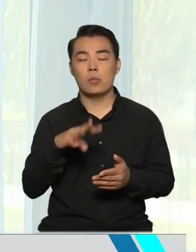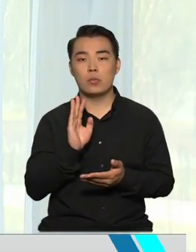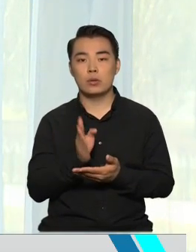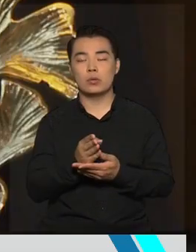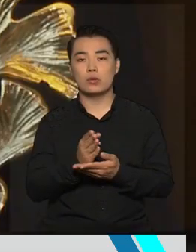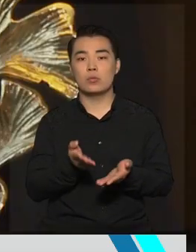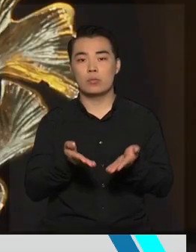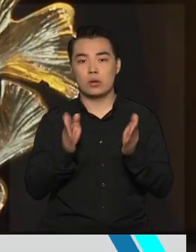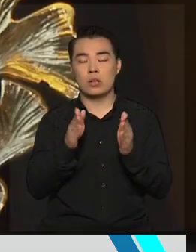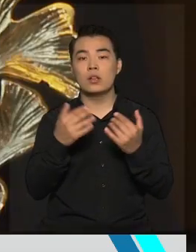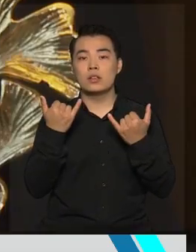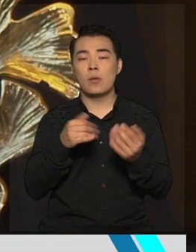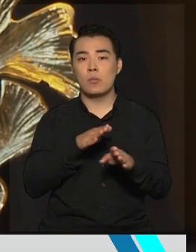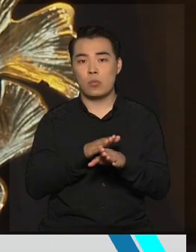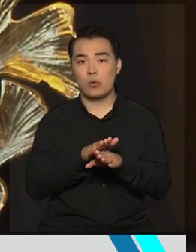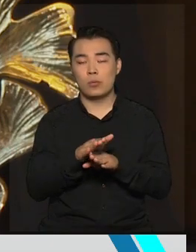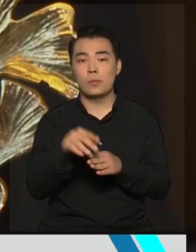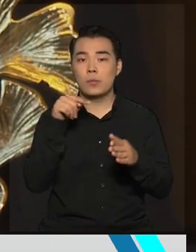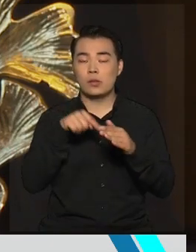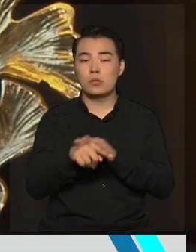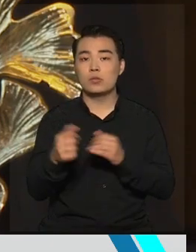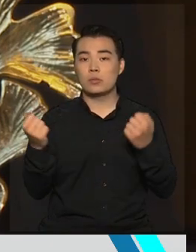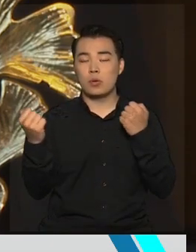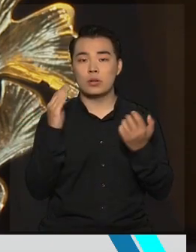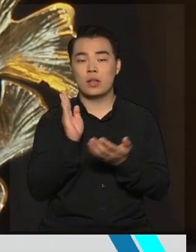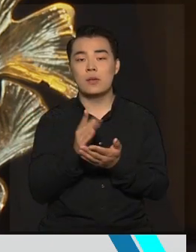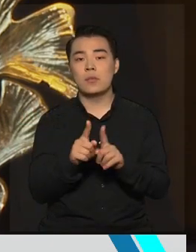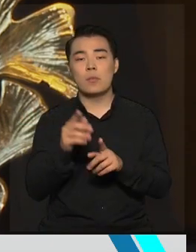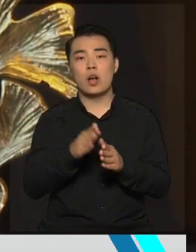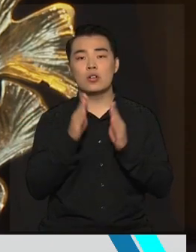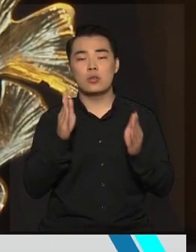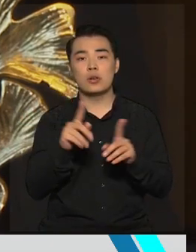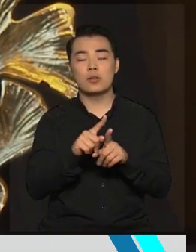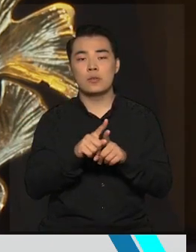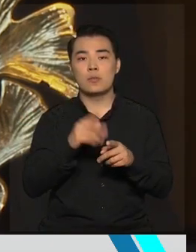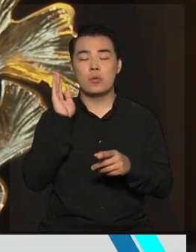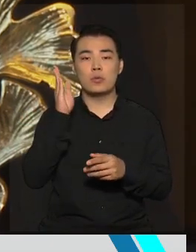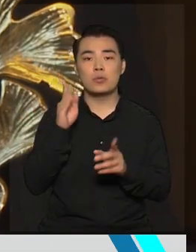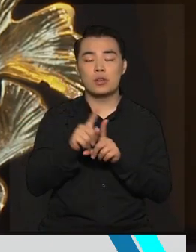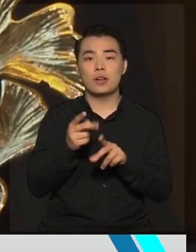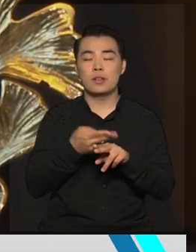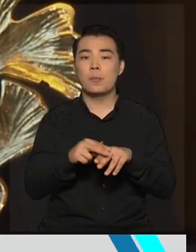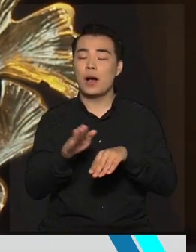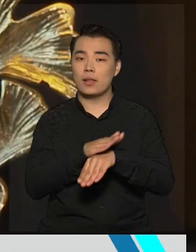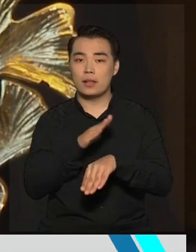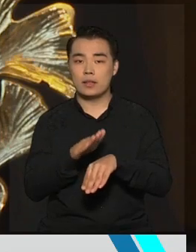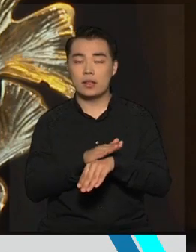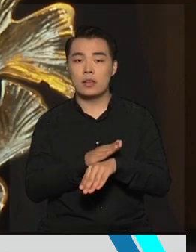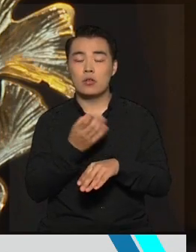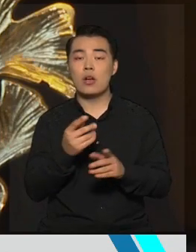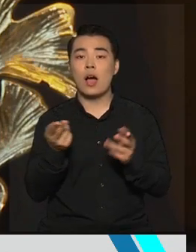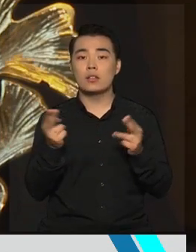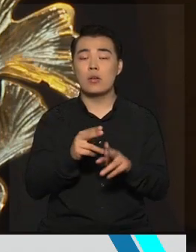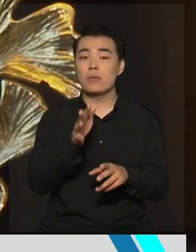Да. Ты сейчас полностью погружена в спорт, нацелена на большие результаты. Это очень похвально. Скажи, остается